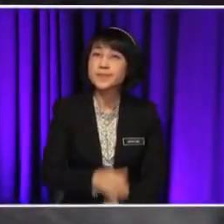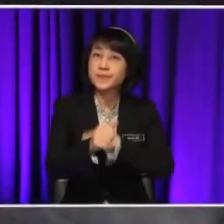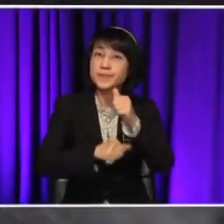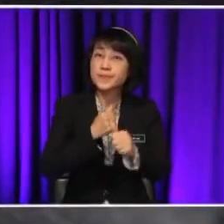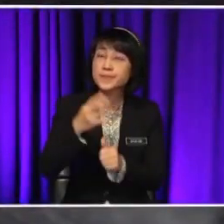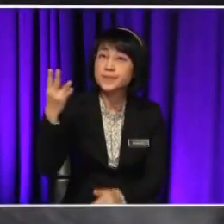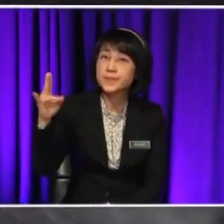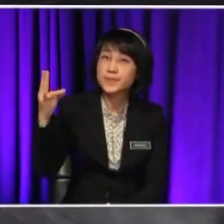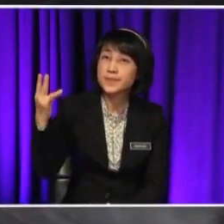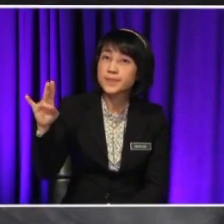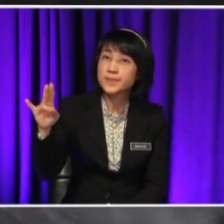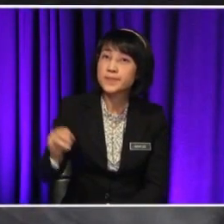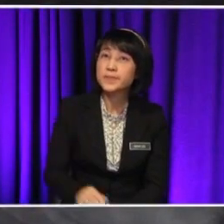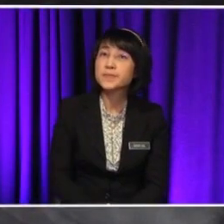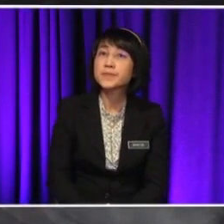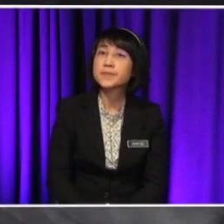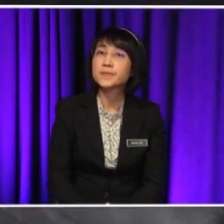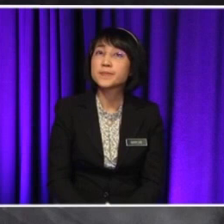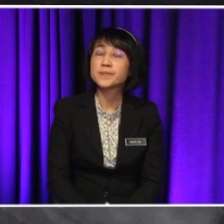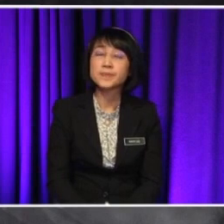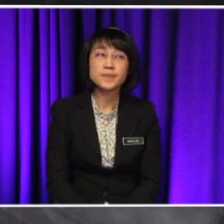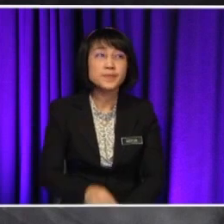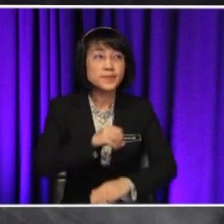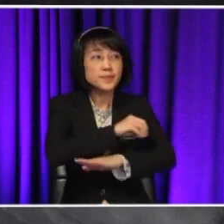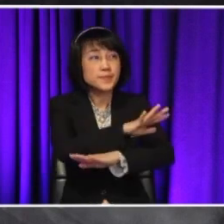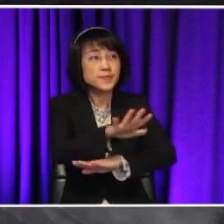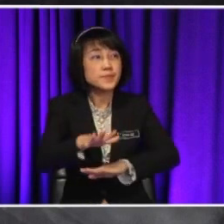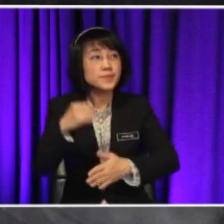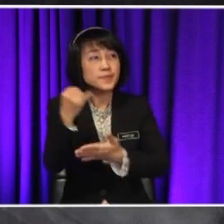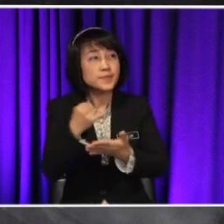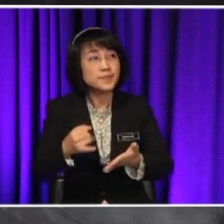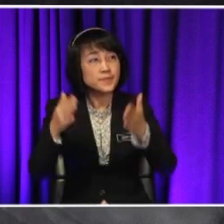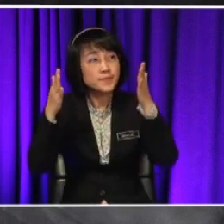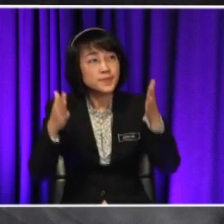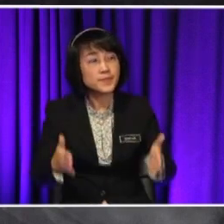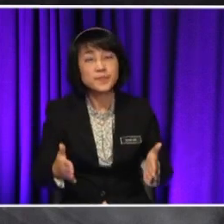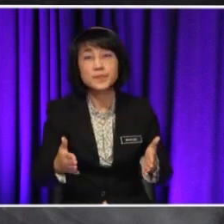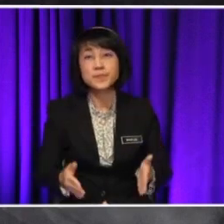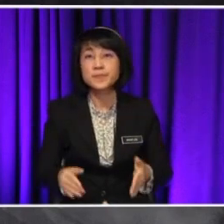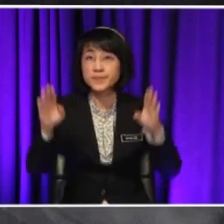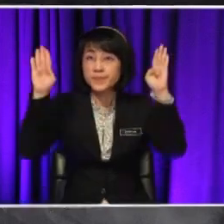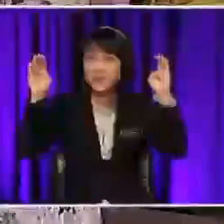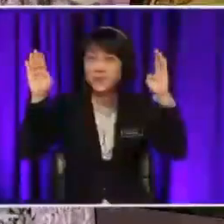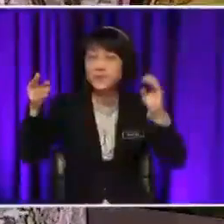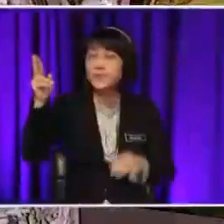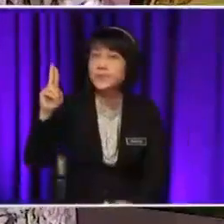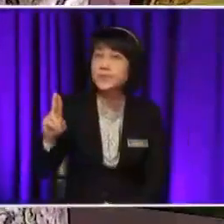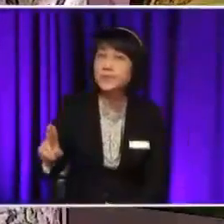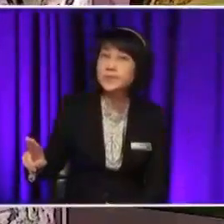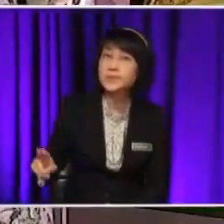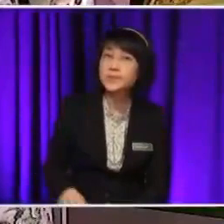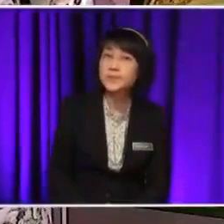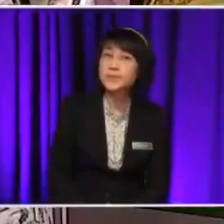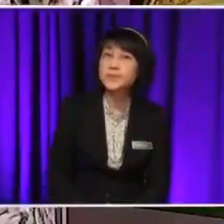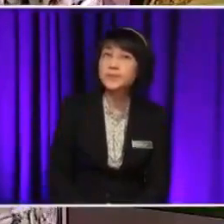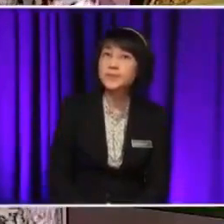ke-17. Okey, gaya manierisme, okey, mempengaruhi pelukis menerusi paparan subjek keagamaan. Manierisme ni lebih kepada